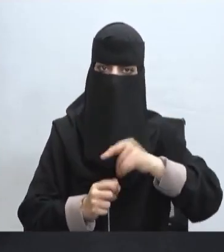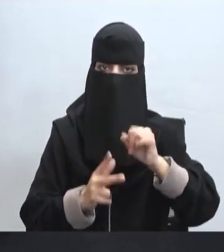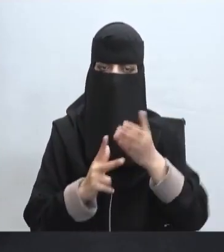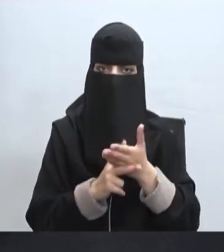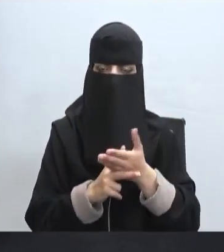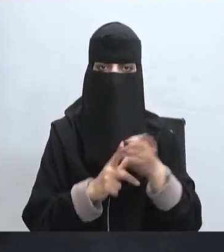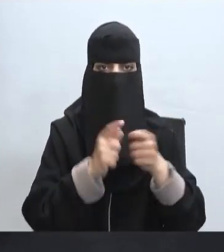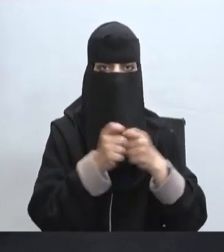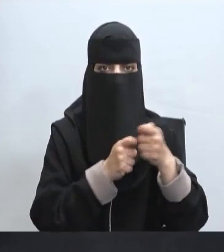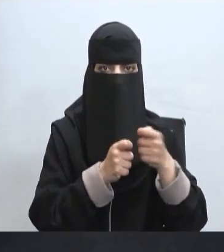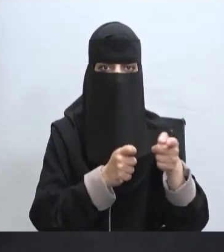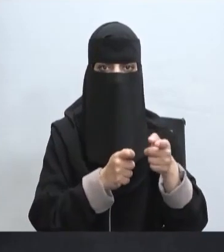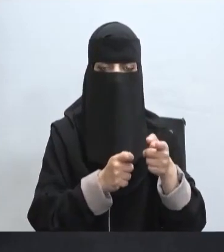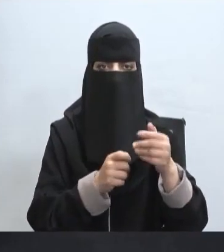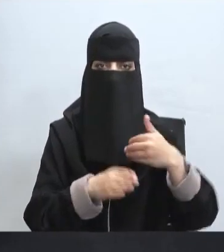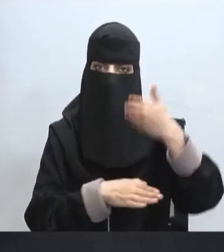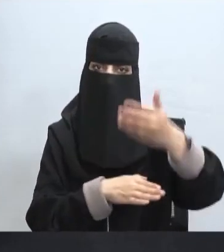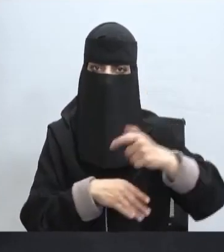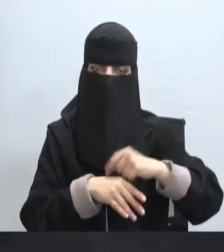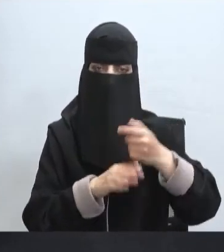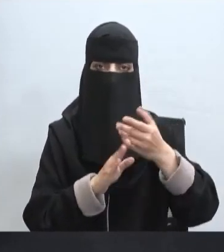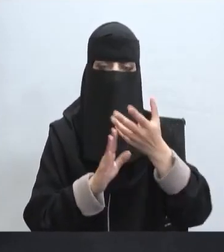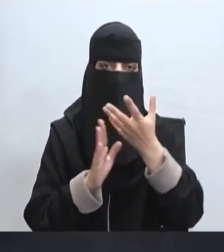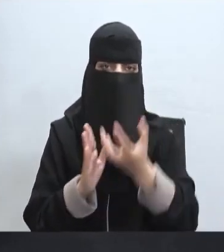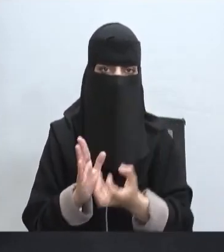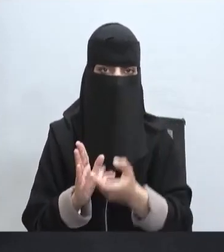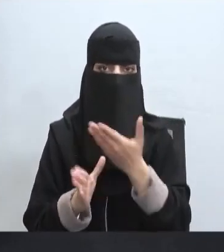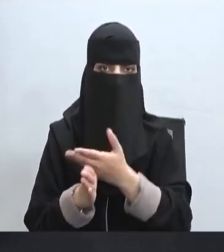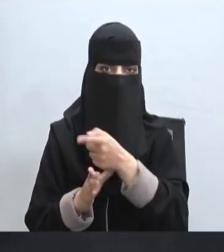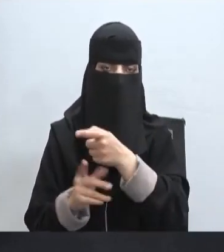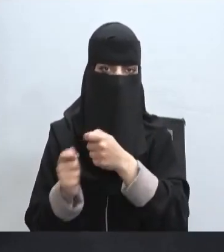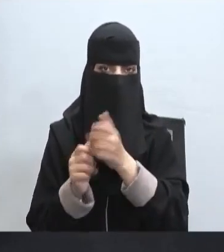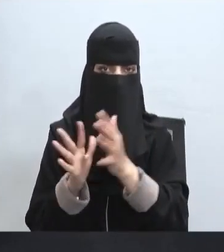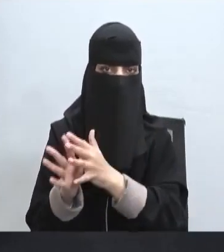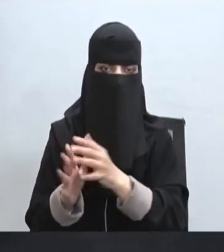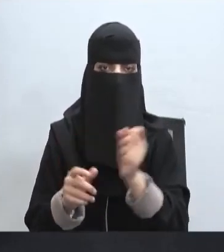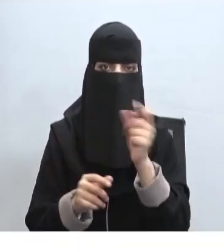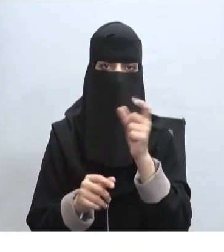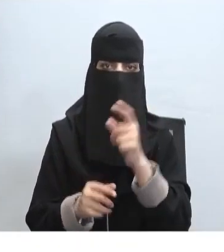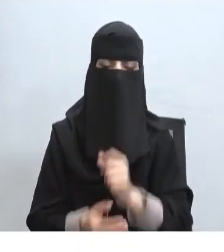خلال استثماراتك بعد ان انخفض الدخل الذي تجنيه بشكل